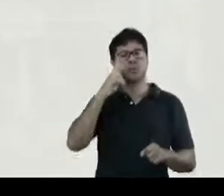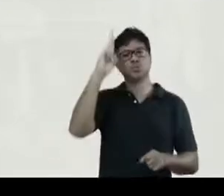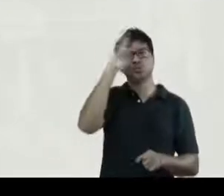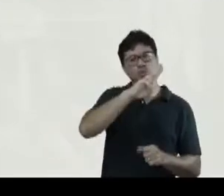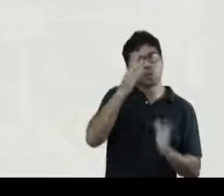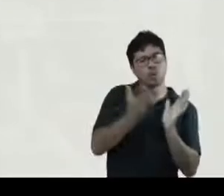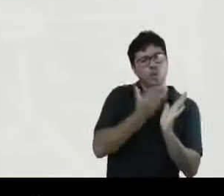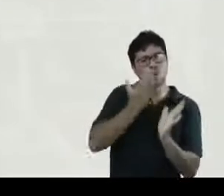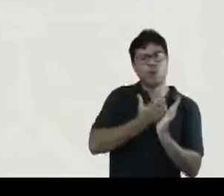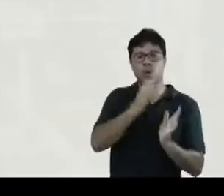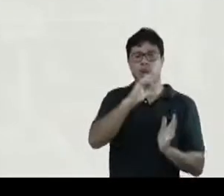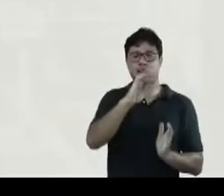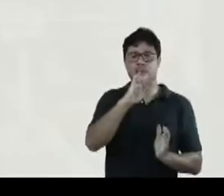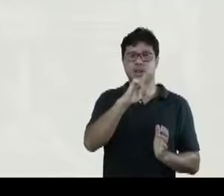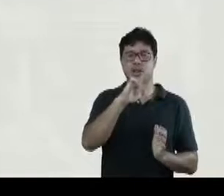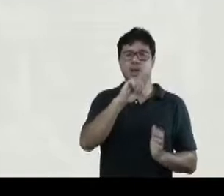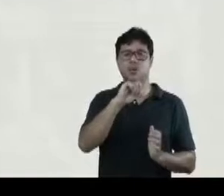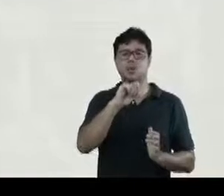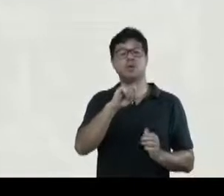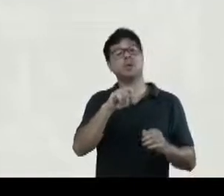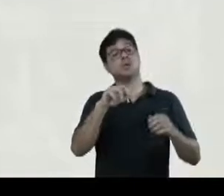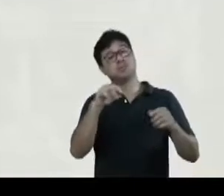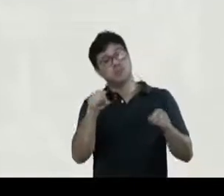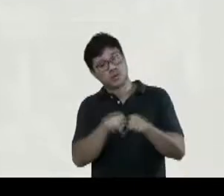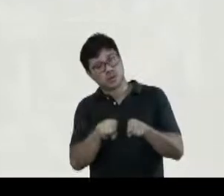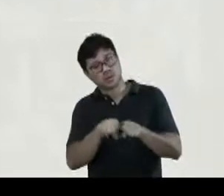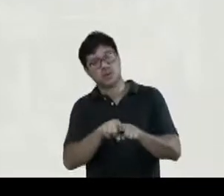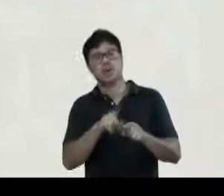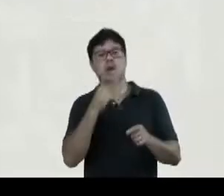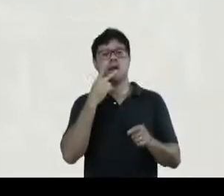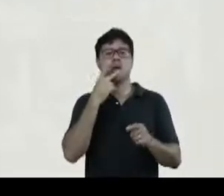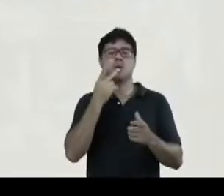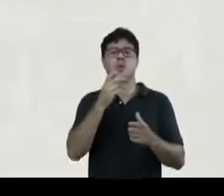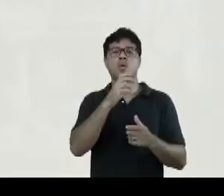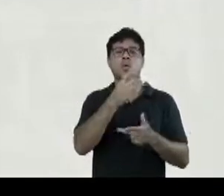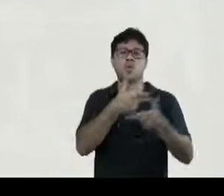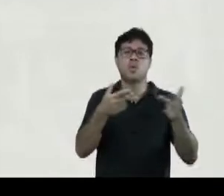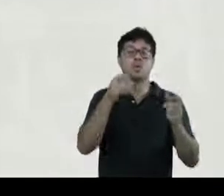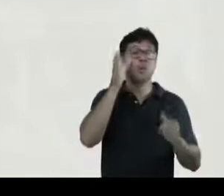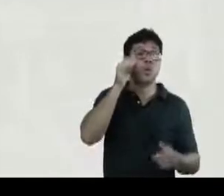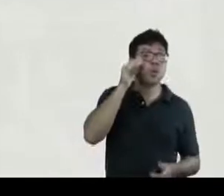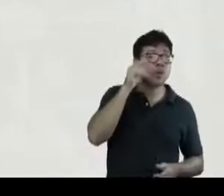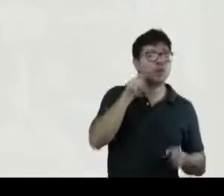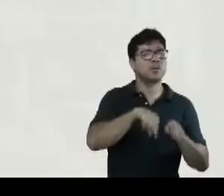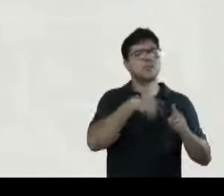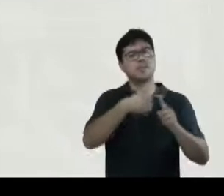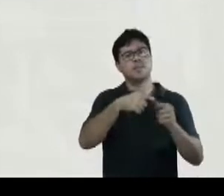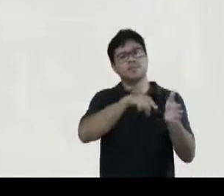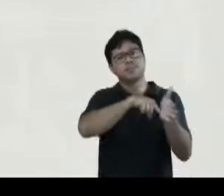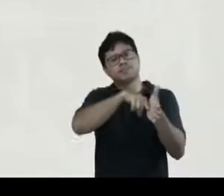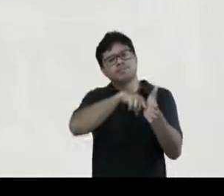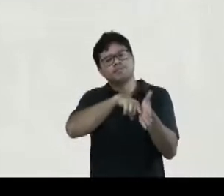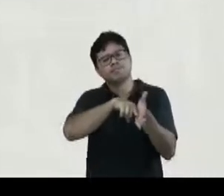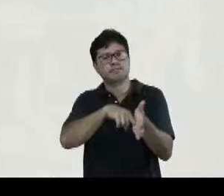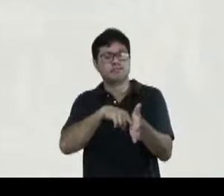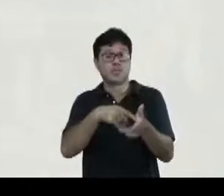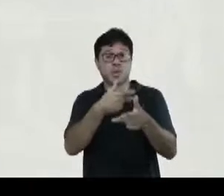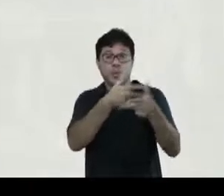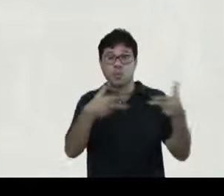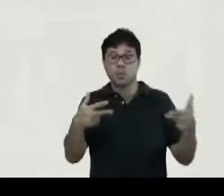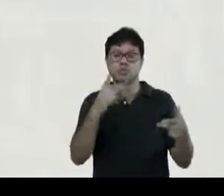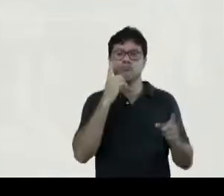nicht Erschlossenen und die Analyse all der Aspekte, die nur das Original